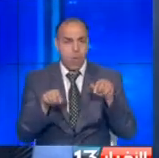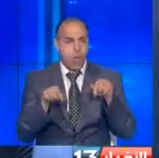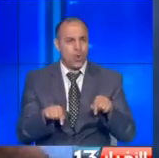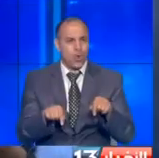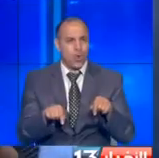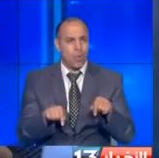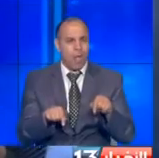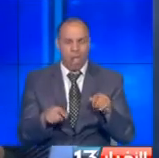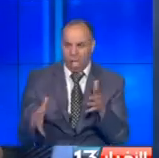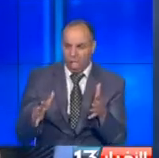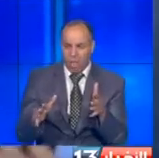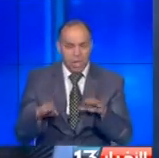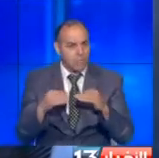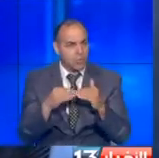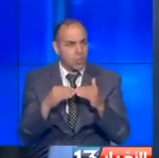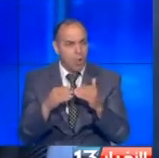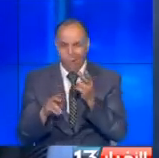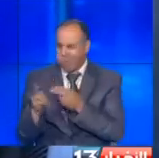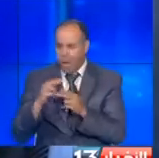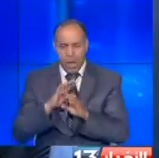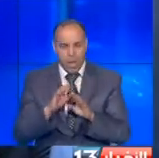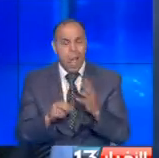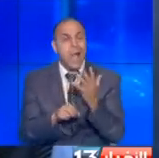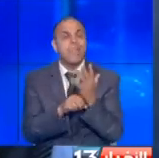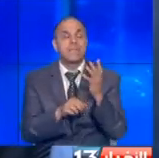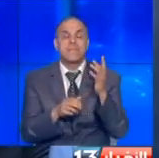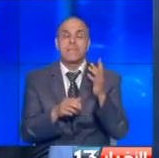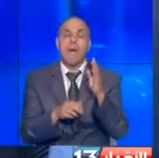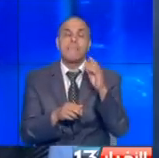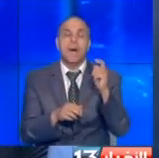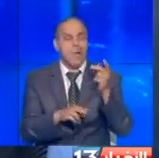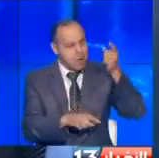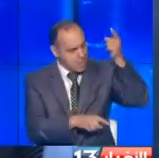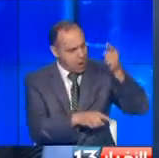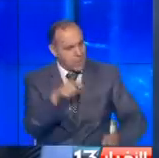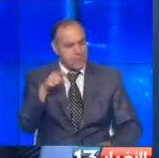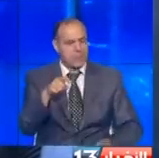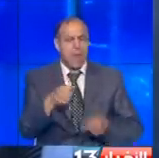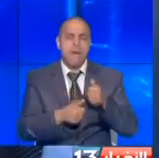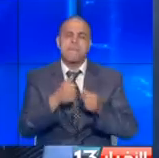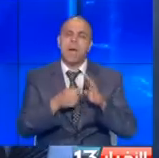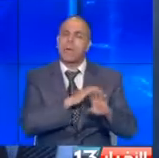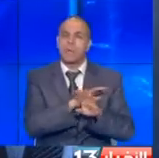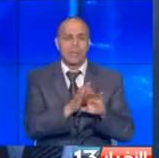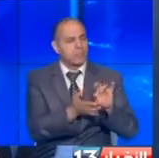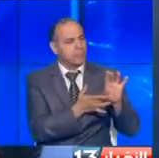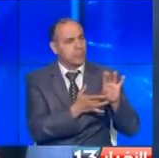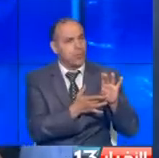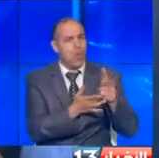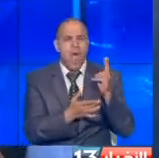فما تشكيك في على مستوى العقوبة، العقوبة 5 سنوات معناها تحجير تعدية البكالوريا والرفض من